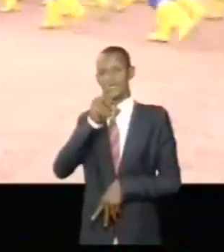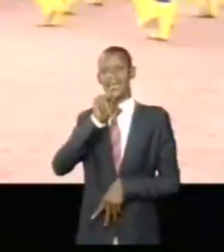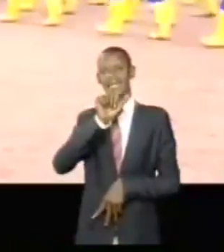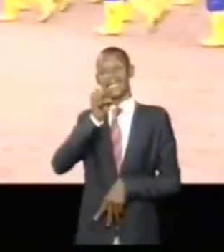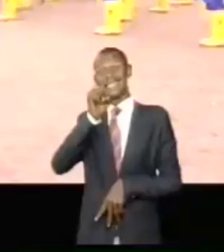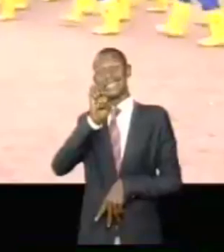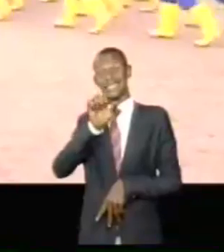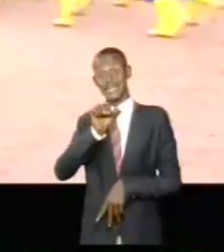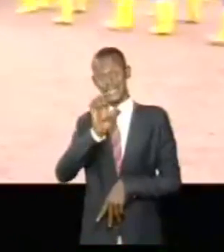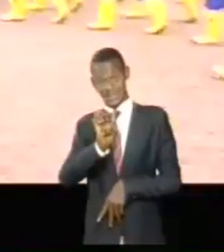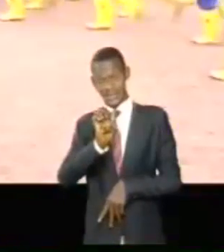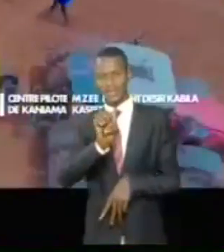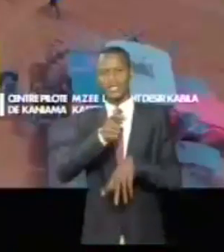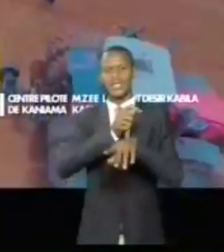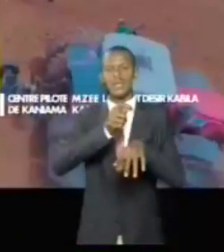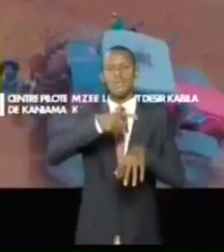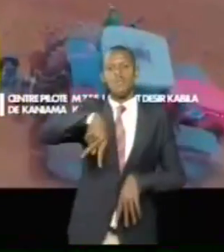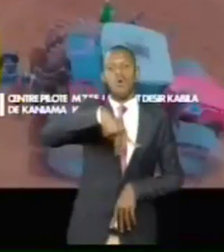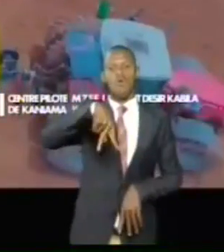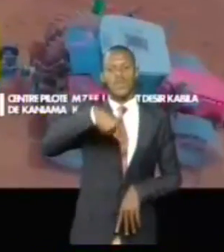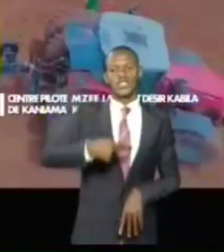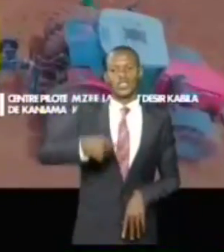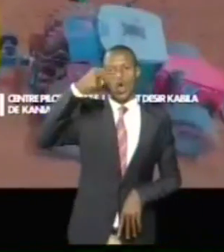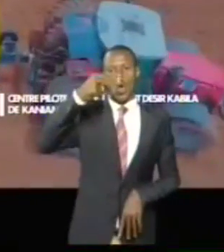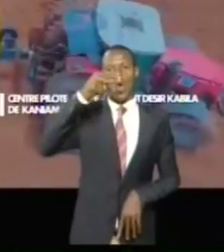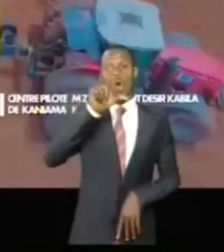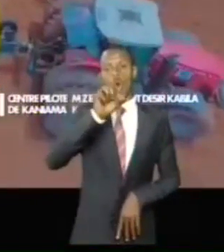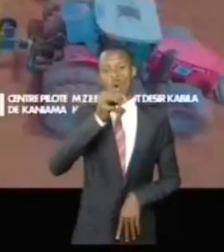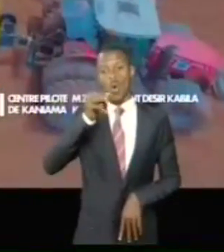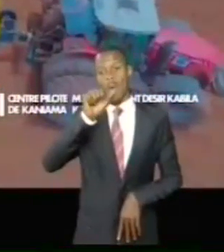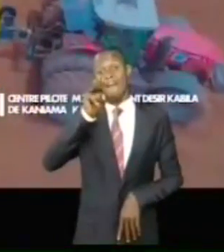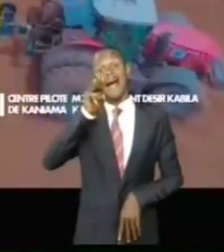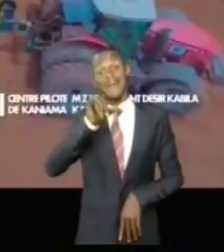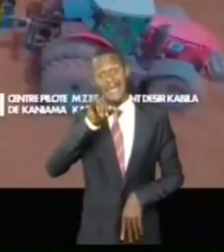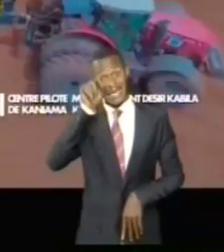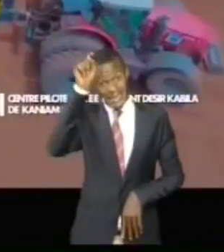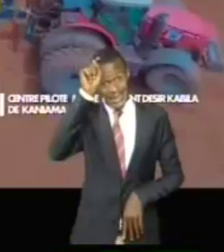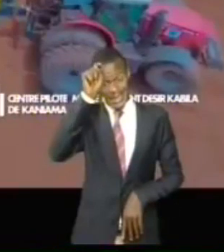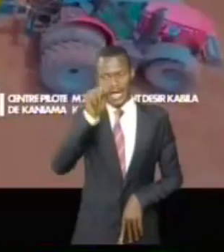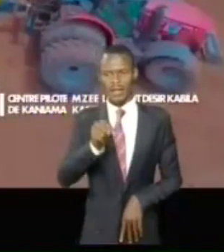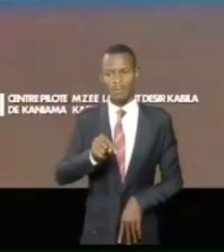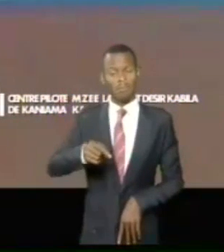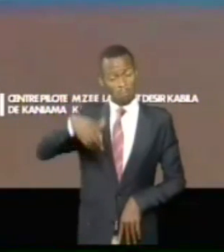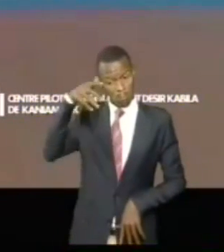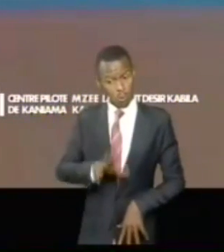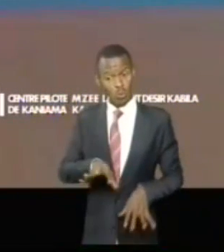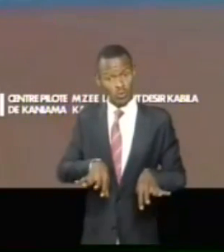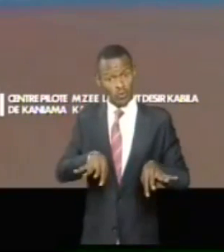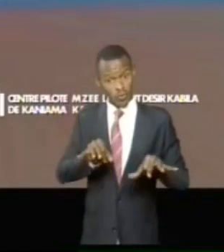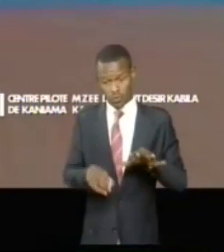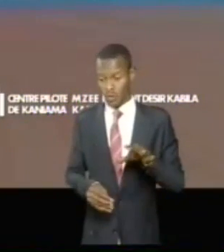plus de 900 km de Lubumbashi, est réputé pour la culture de maïs. Il a fallu plus de 3 mois